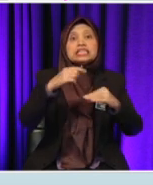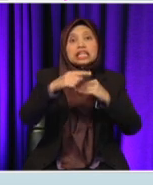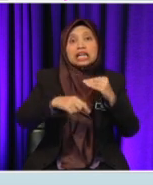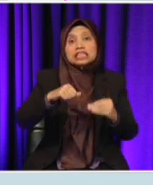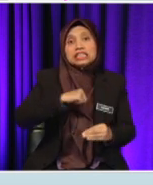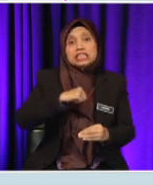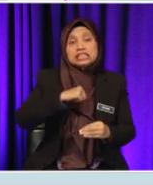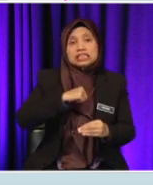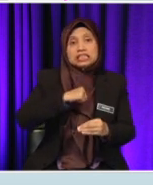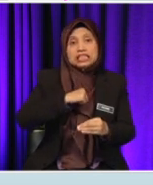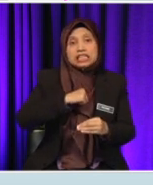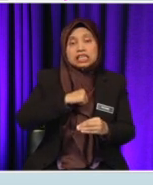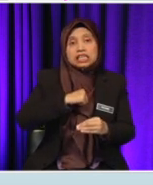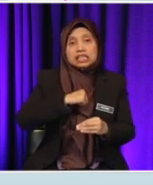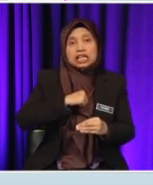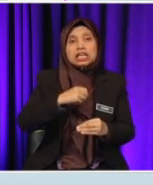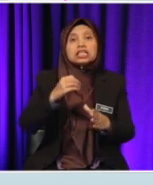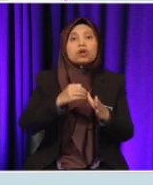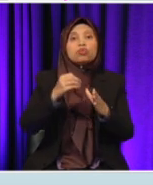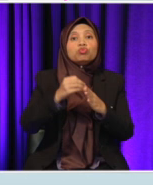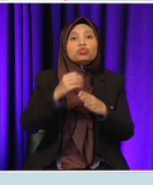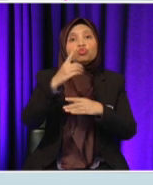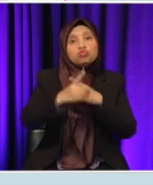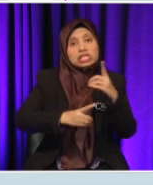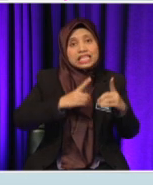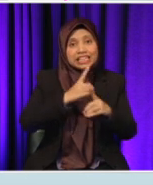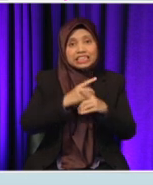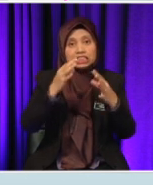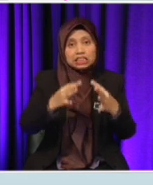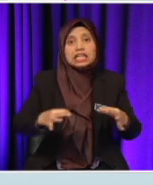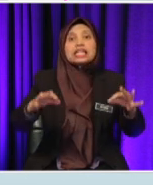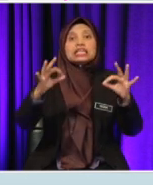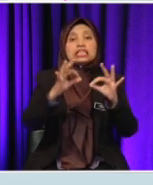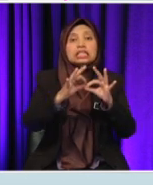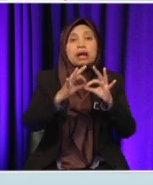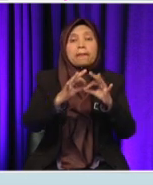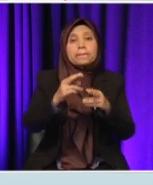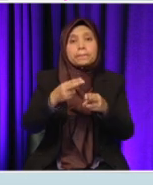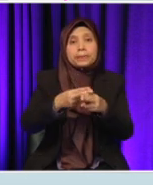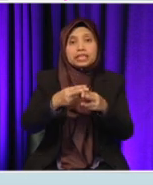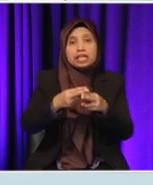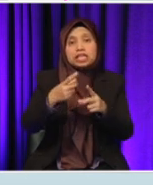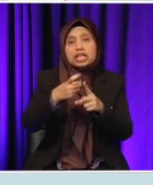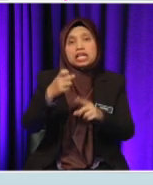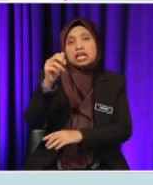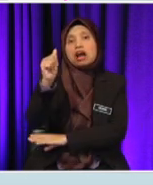memberikan batas lingkungan untuk dunia cerita pendek ini adalah berdasarkan arinawati tahun 1995